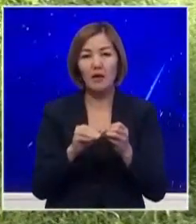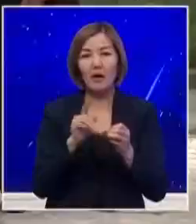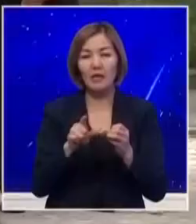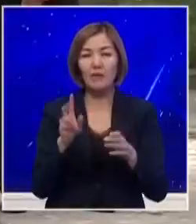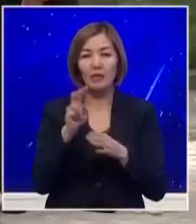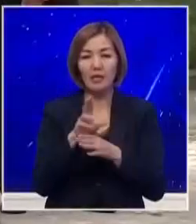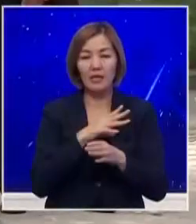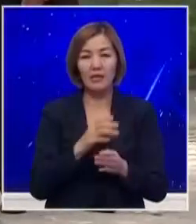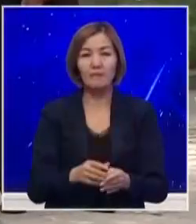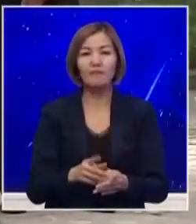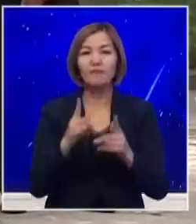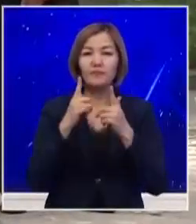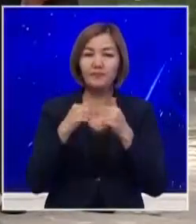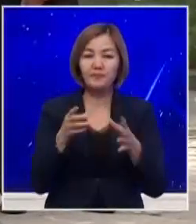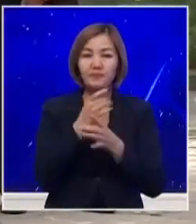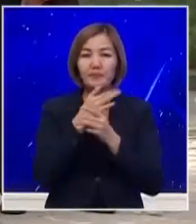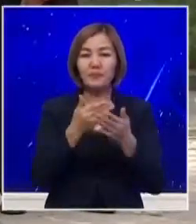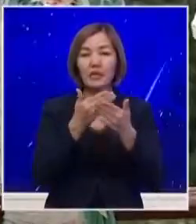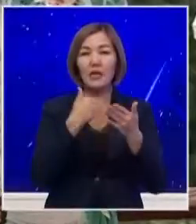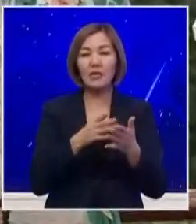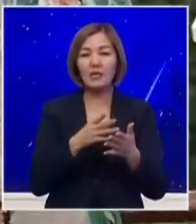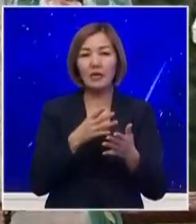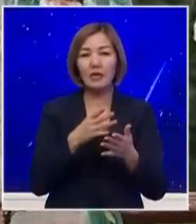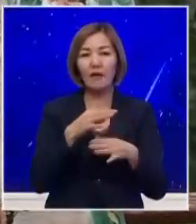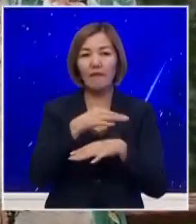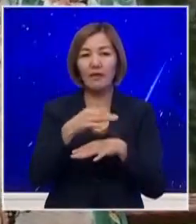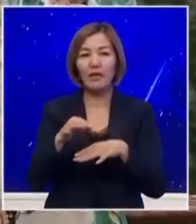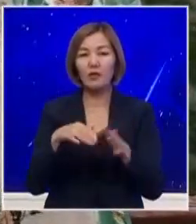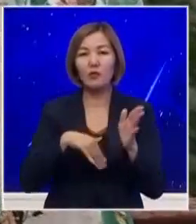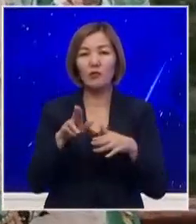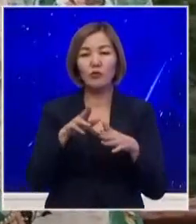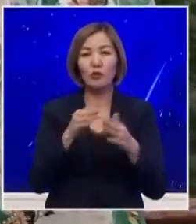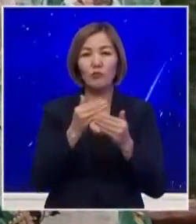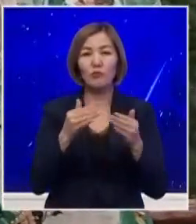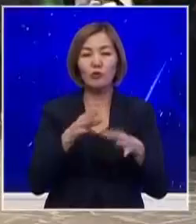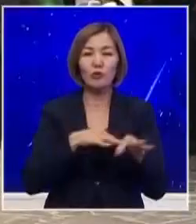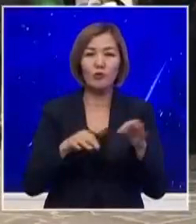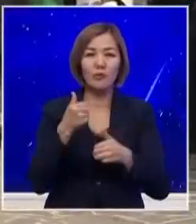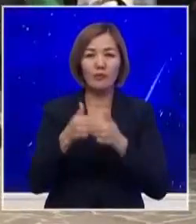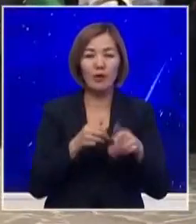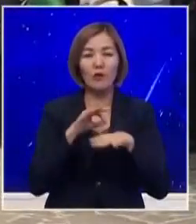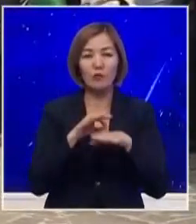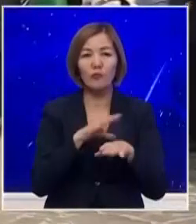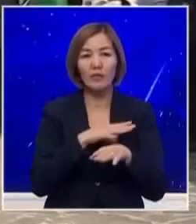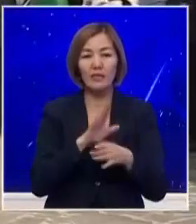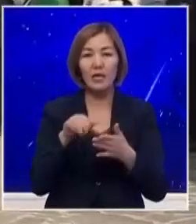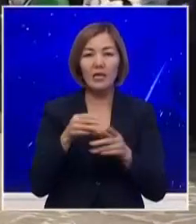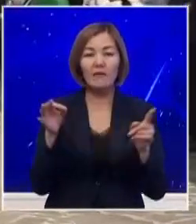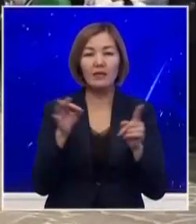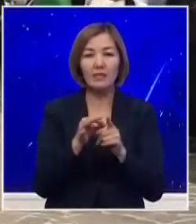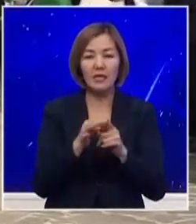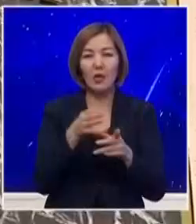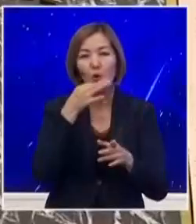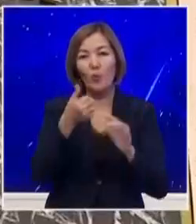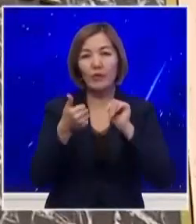бар. Ұйымдастырушылар мереке қарсаңында өз филиалдар арасында үздік музейлік жоба байқауын ұйымдастырыпты. Негізгі мақсат –